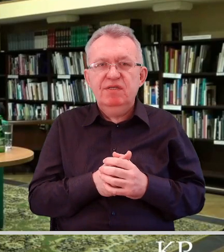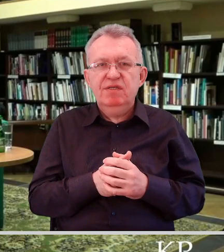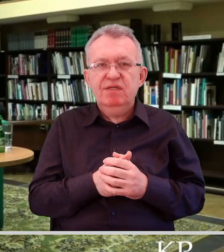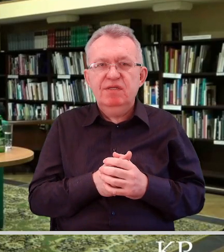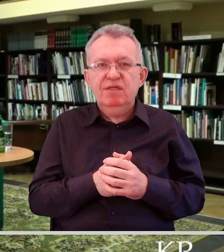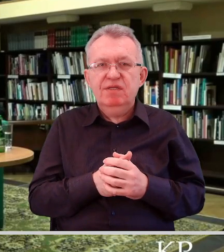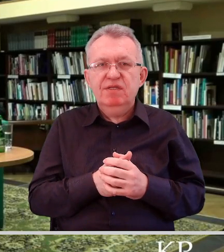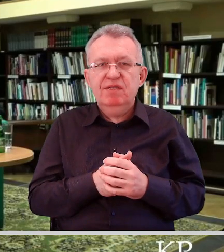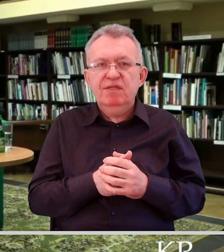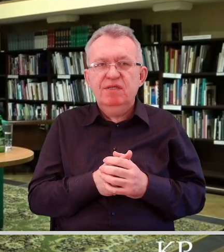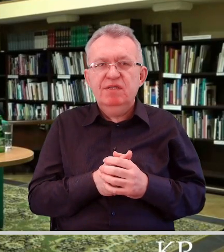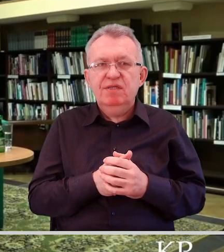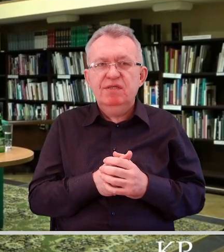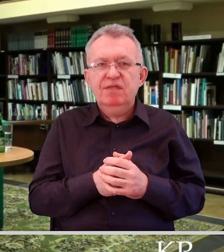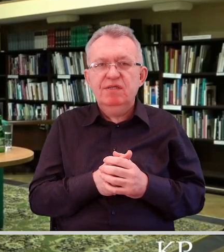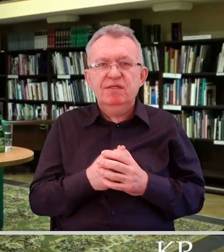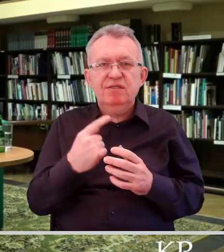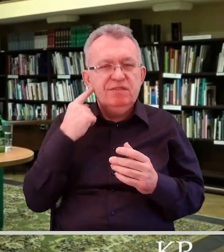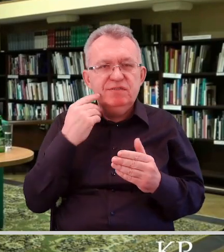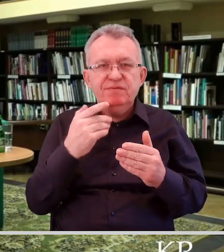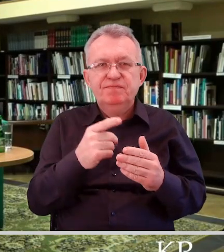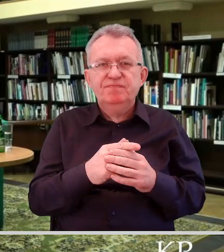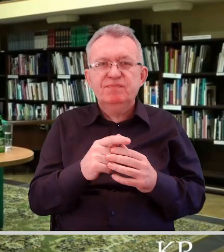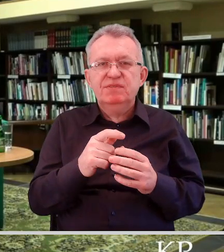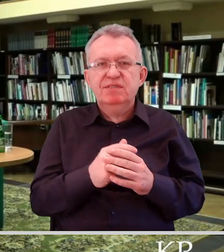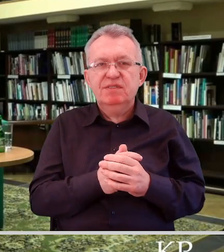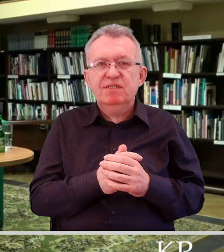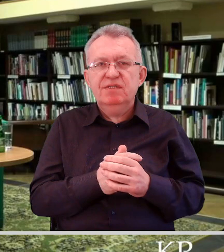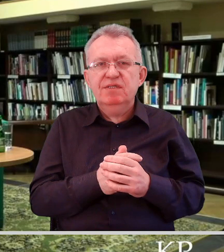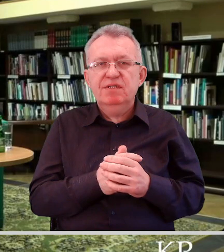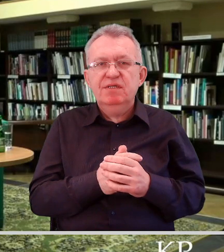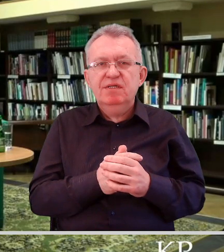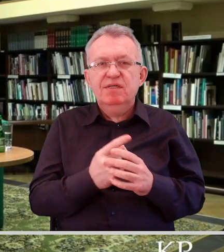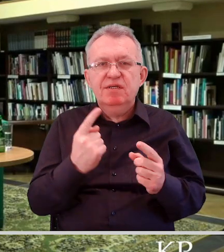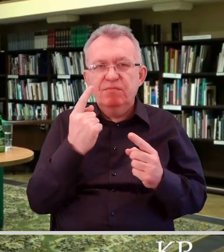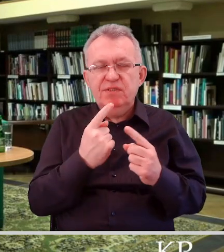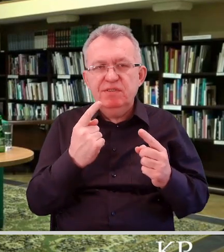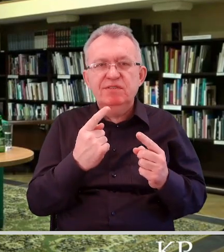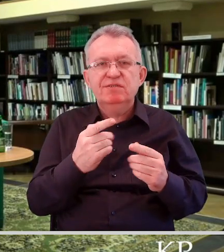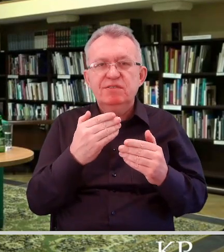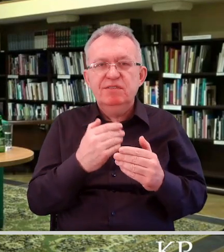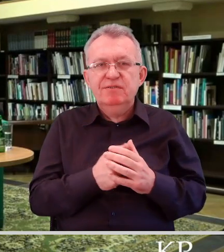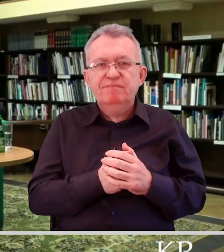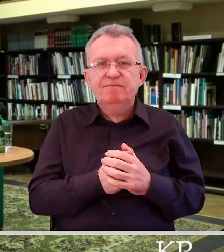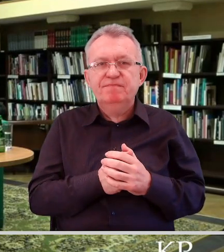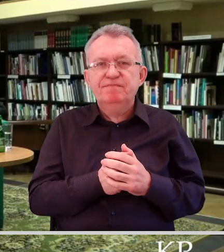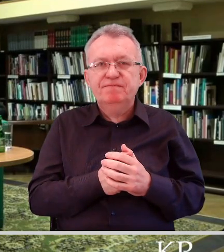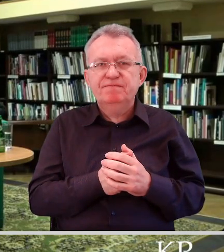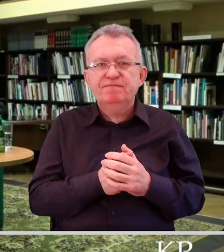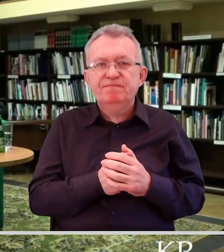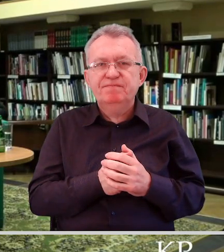Przez chwilę, ale czy on coś daje, ale to ja myślę, że daje i dzięki temu nie. Nie,